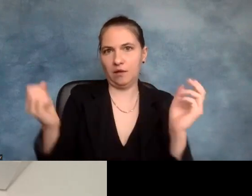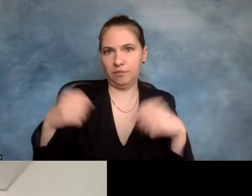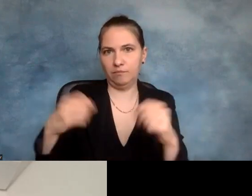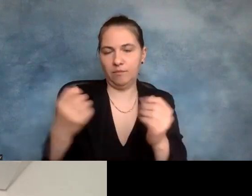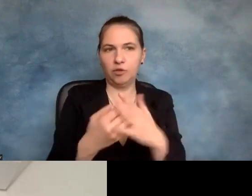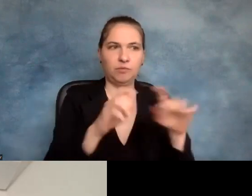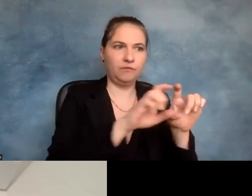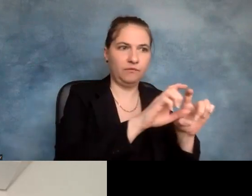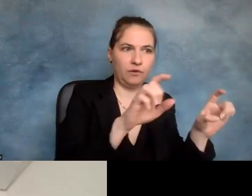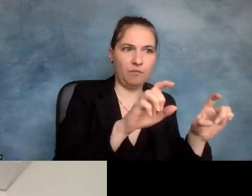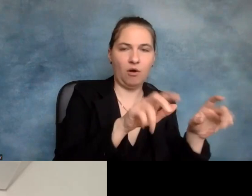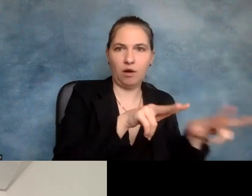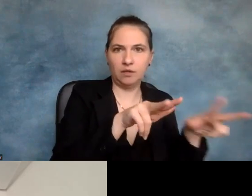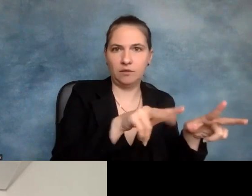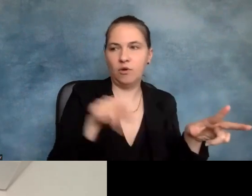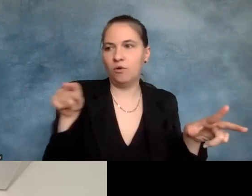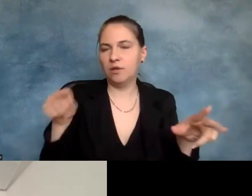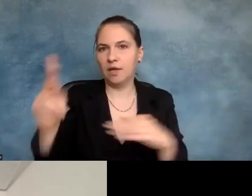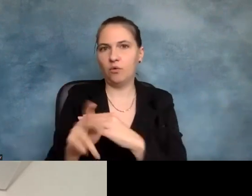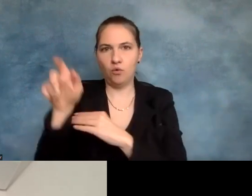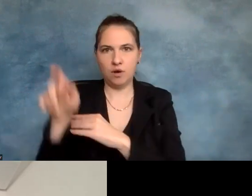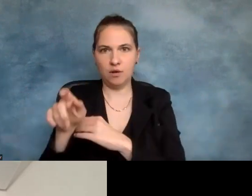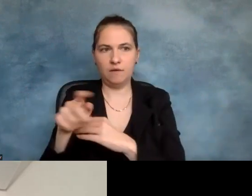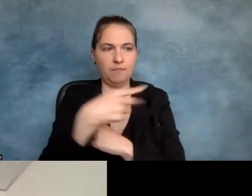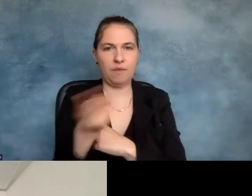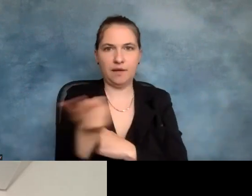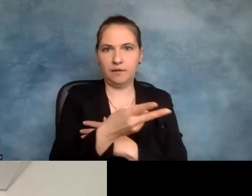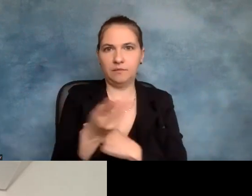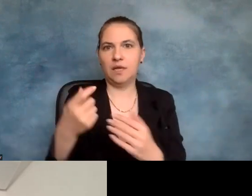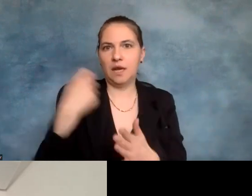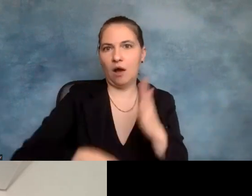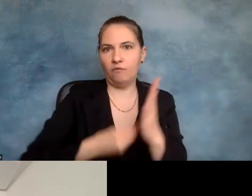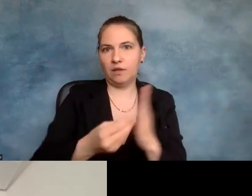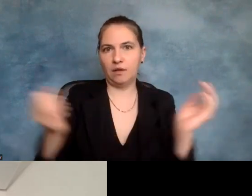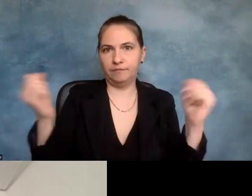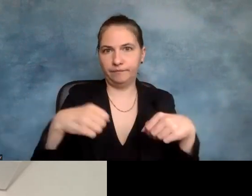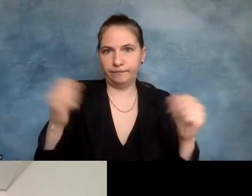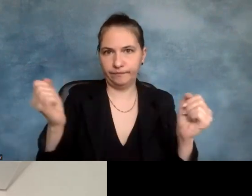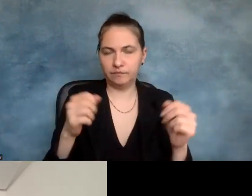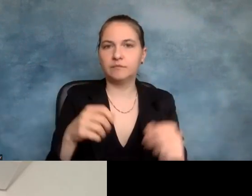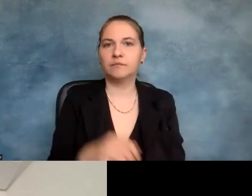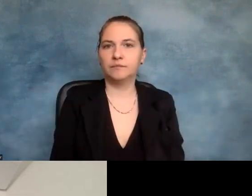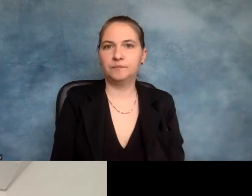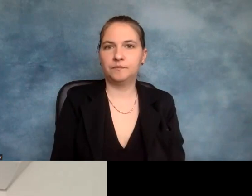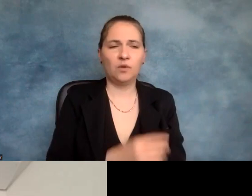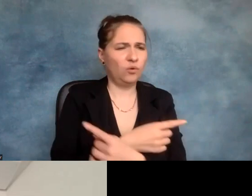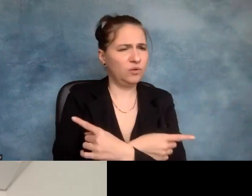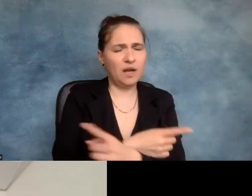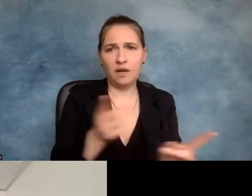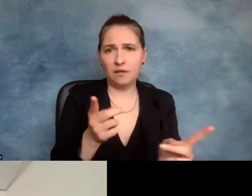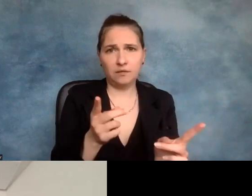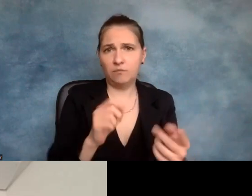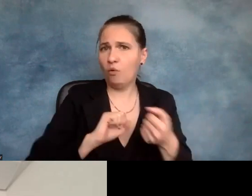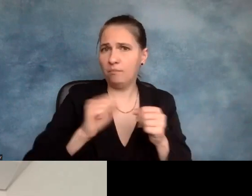einer Organisation und einem Endkonsumenten, also nur B2C. Und dann sind alle Formen von